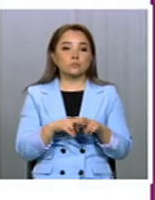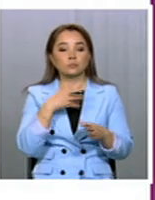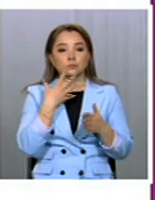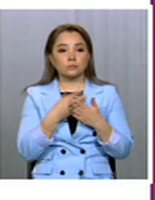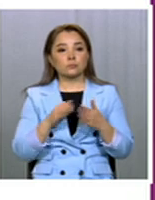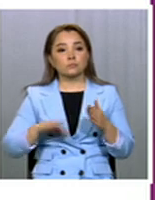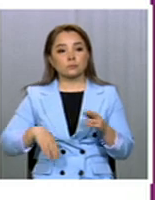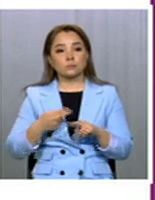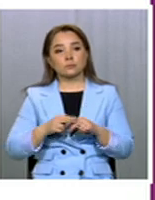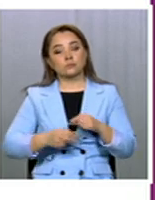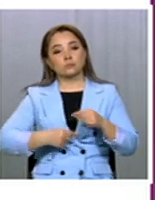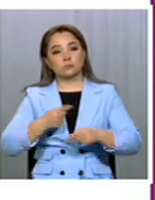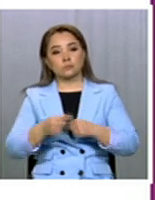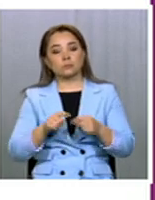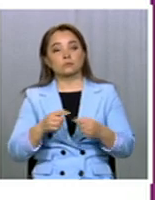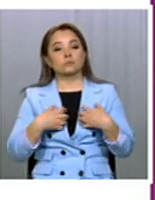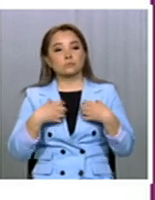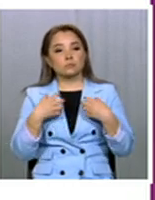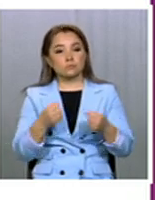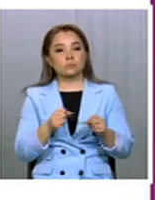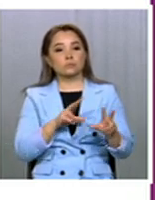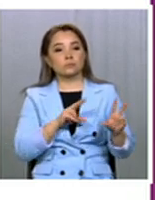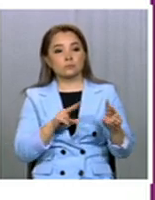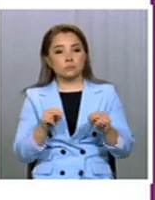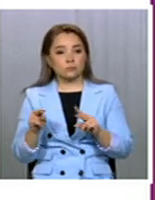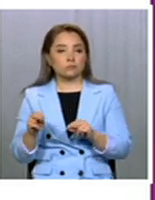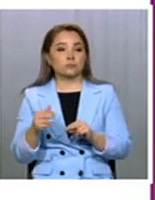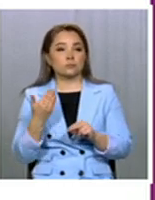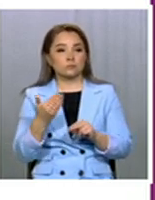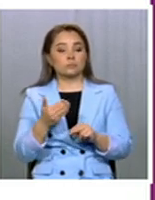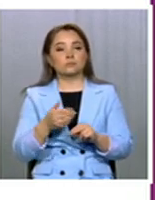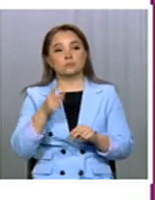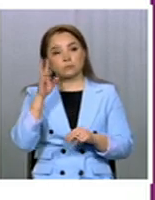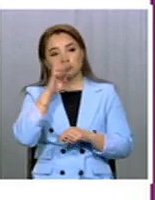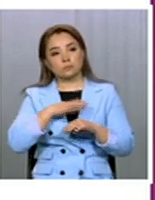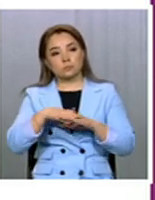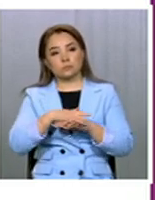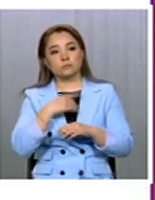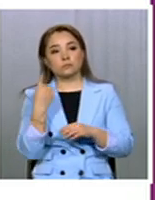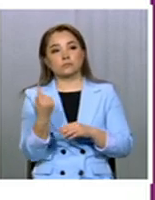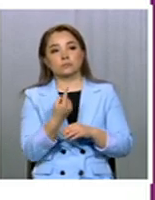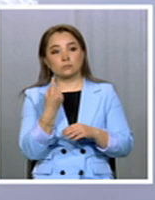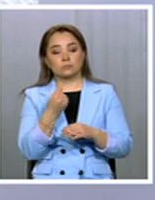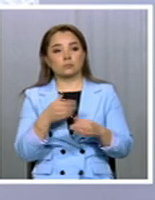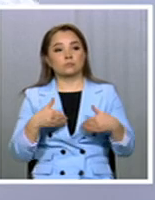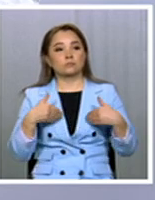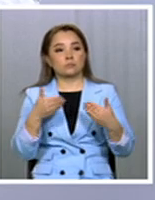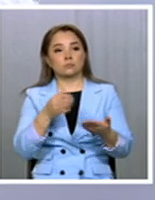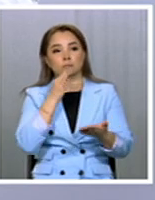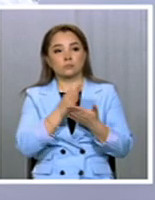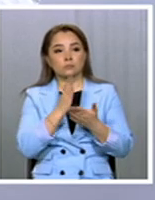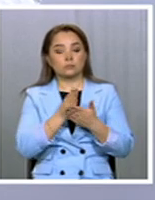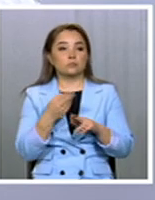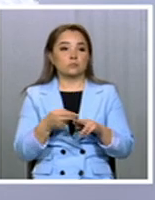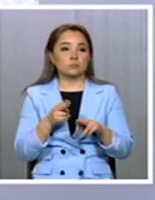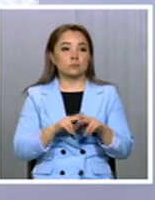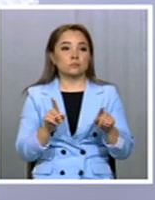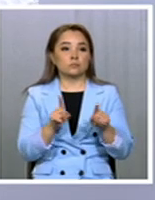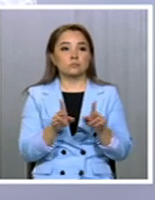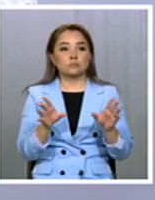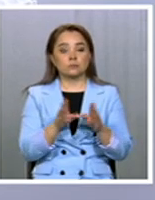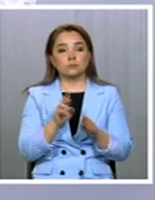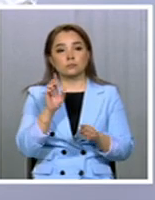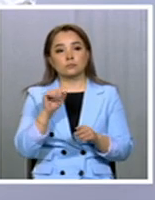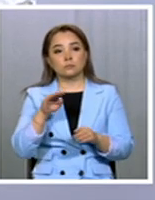кейінгі ұрпаққа амандық, саулық тілеп, елге бірлік тілейтін болған. Сонымен бірге бата